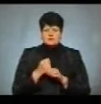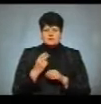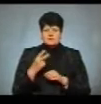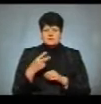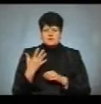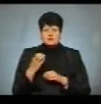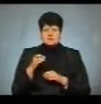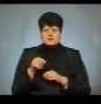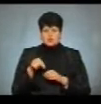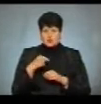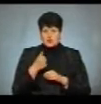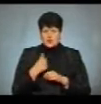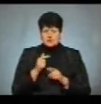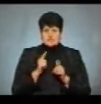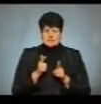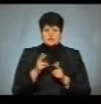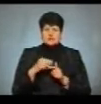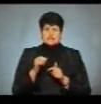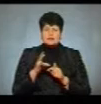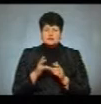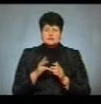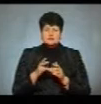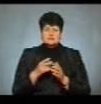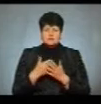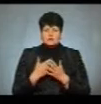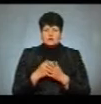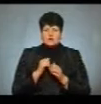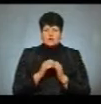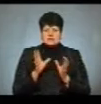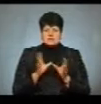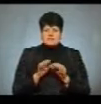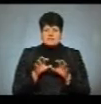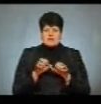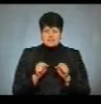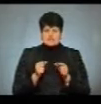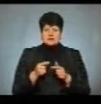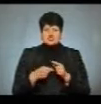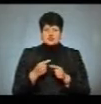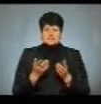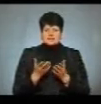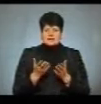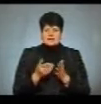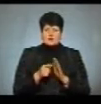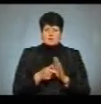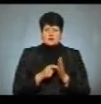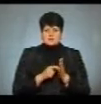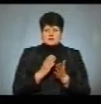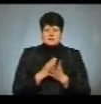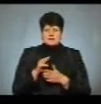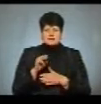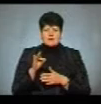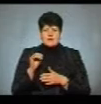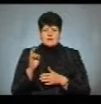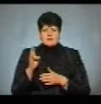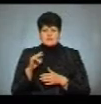25 січня цього року. Згідно даної методики, кожен співвласник, через яке його приміщення проходить транзитні